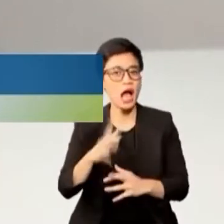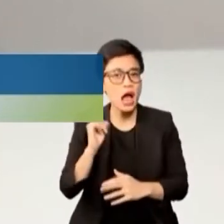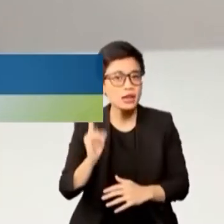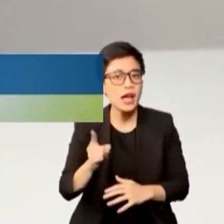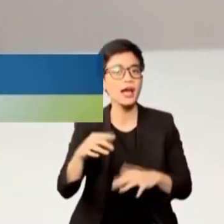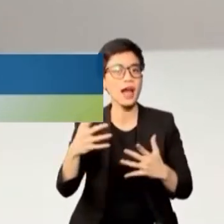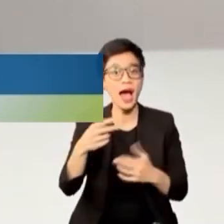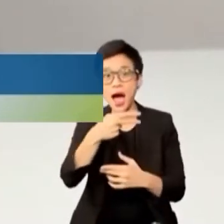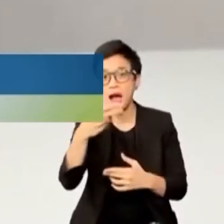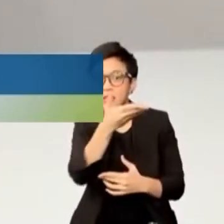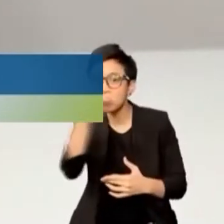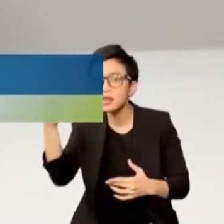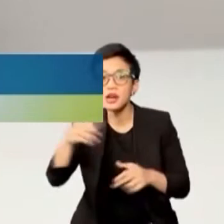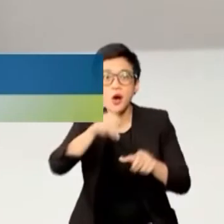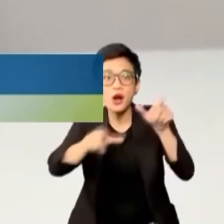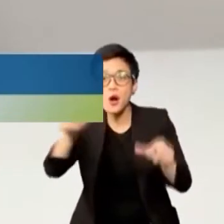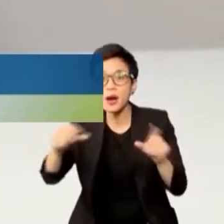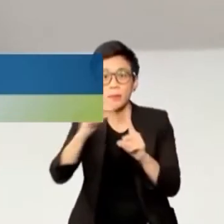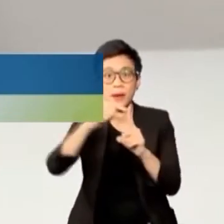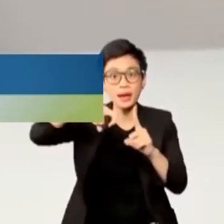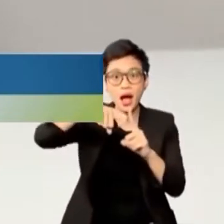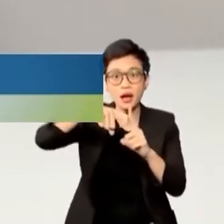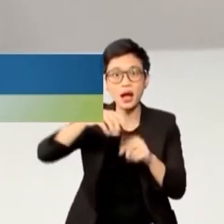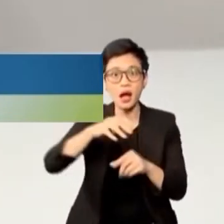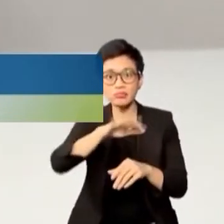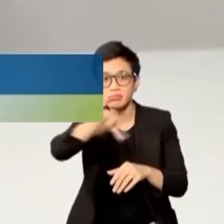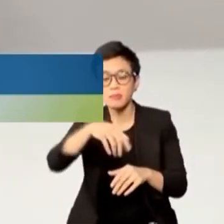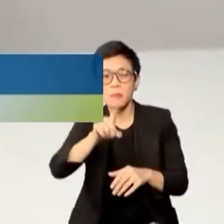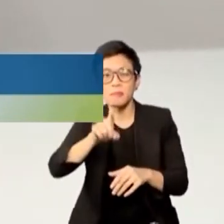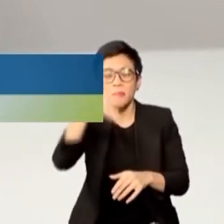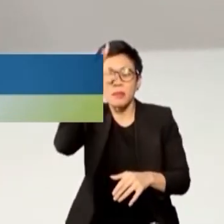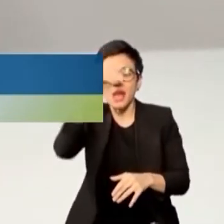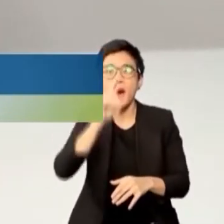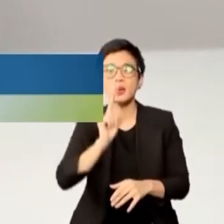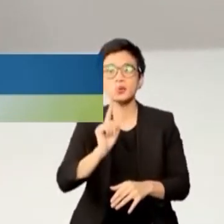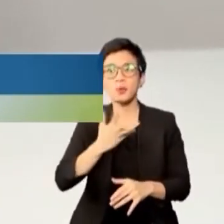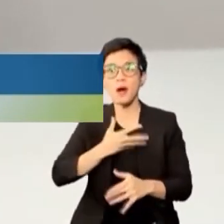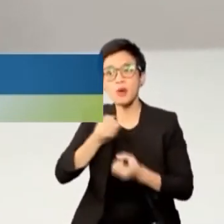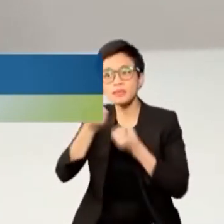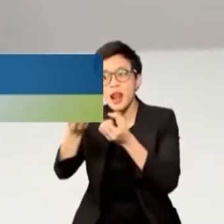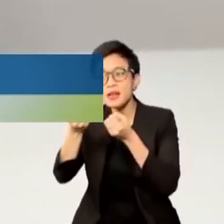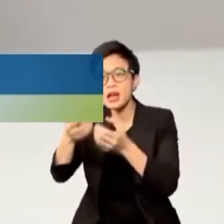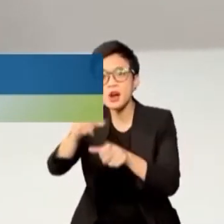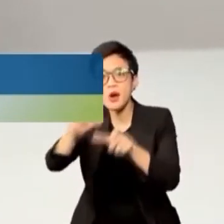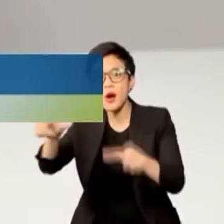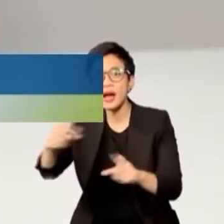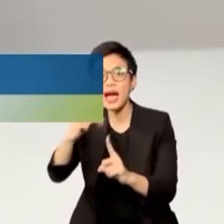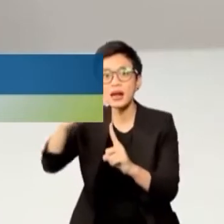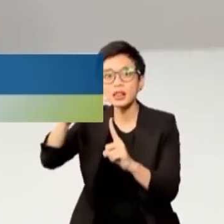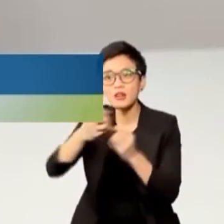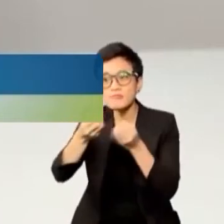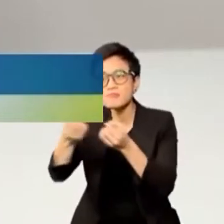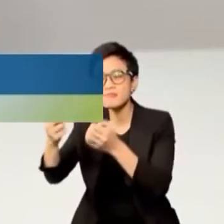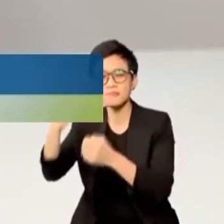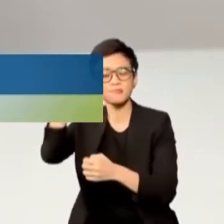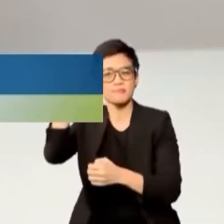kader untuk sampai menyampaikan kepada Dasawisma ke tingkat RT. Dan ini intens, alhamdulillah dengan